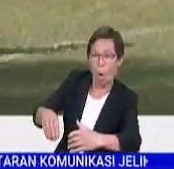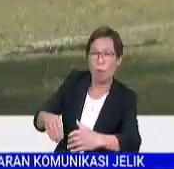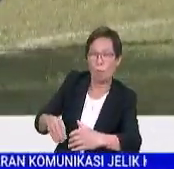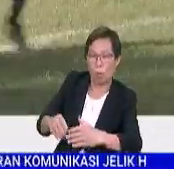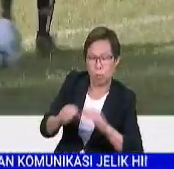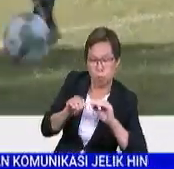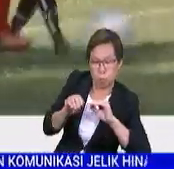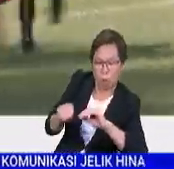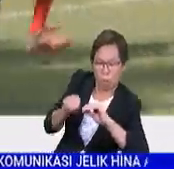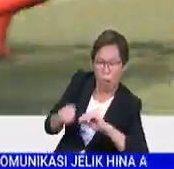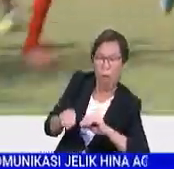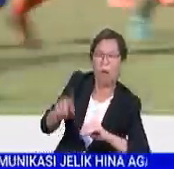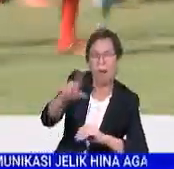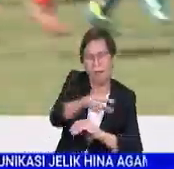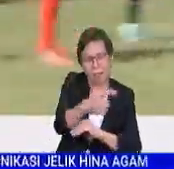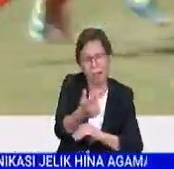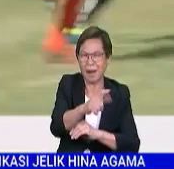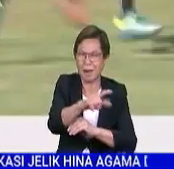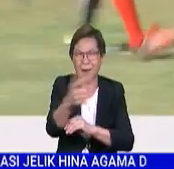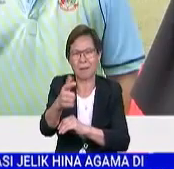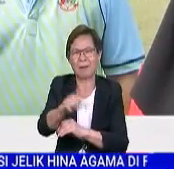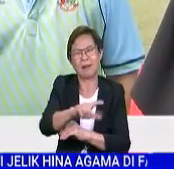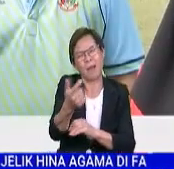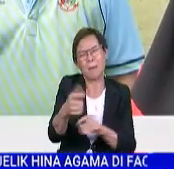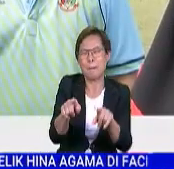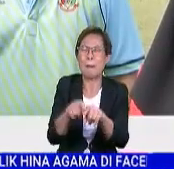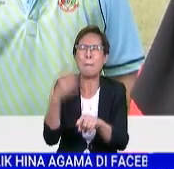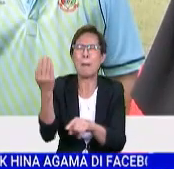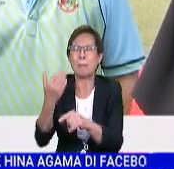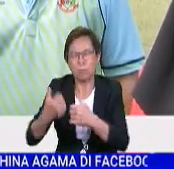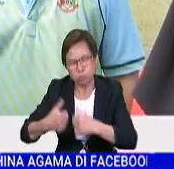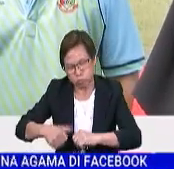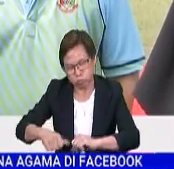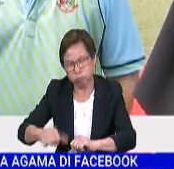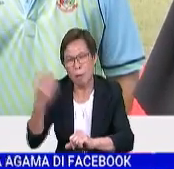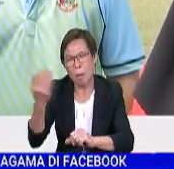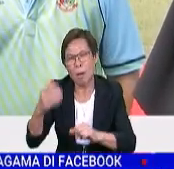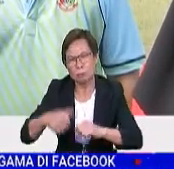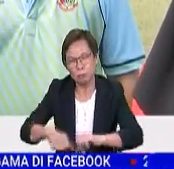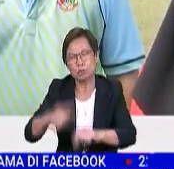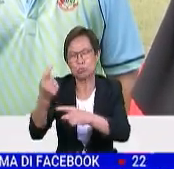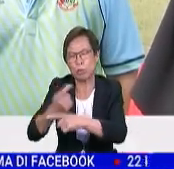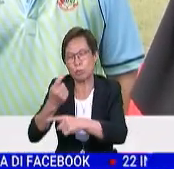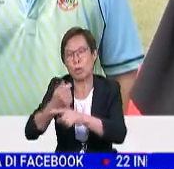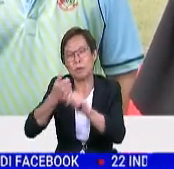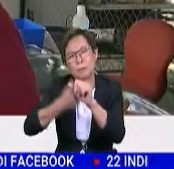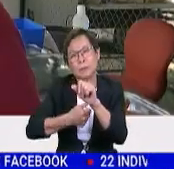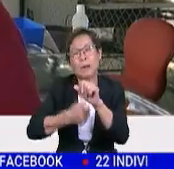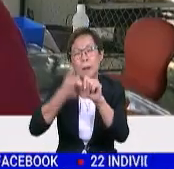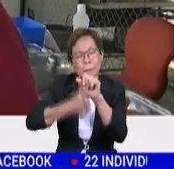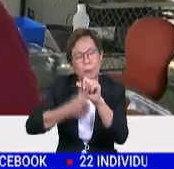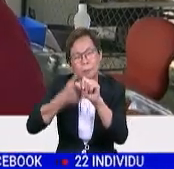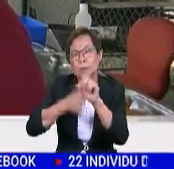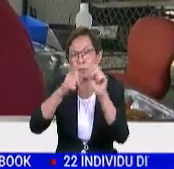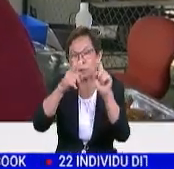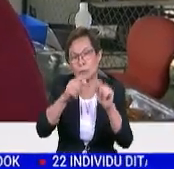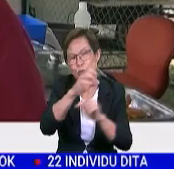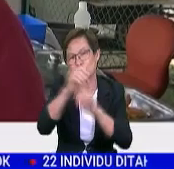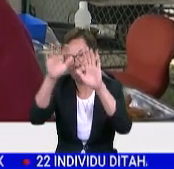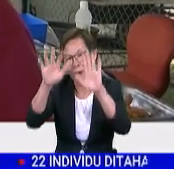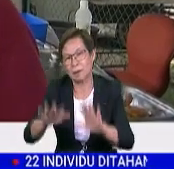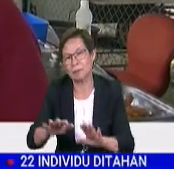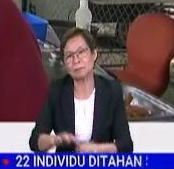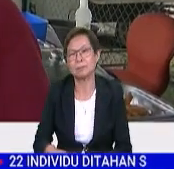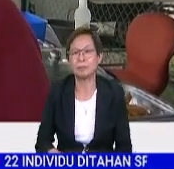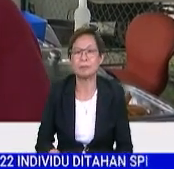bagi bimbinganak yang seperti biasa meneruskan ee latihan pada setiap hujung minggu setahun satu yang paling